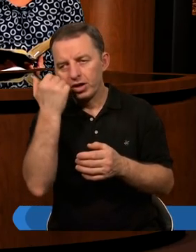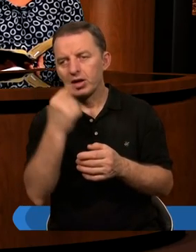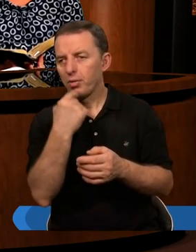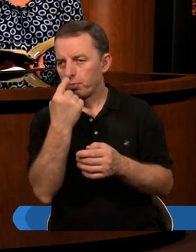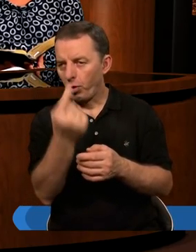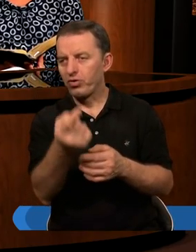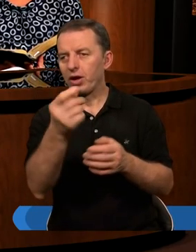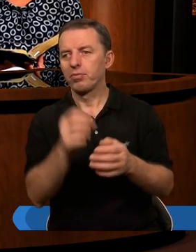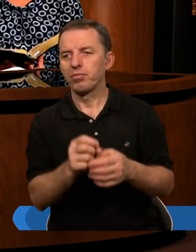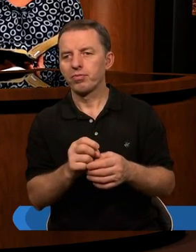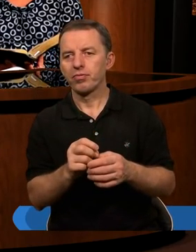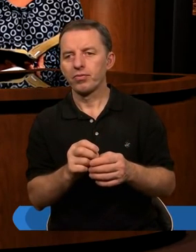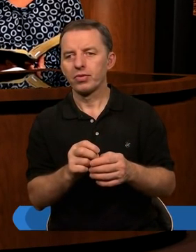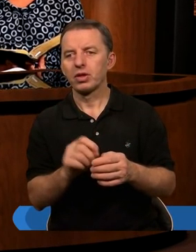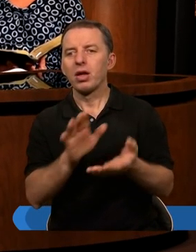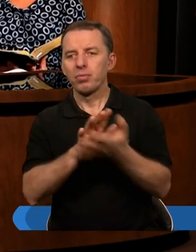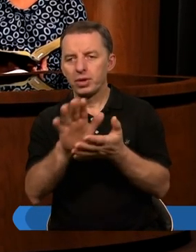ale powiem.